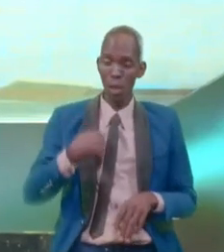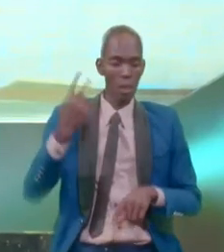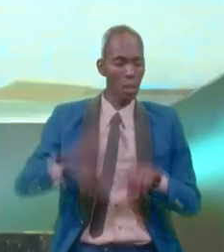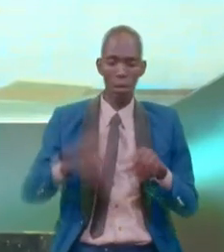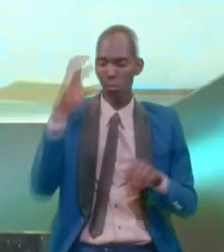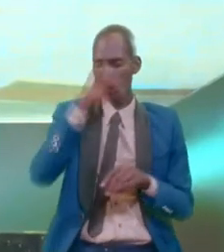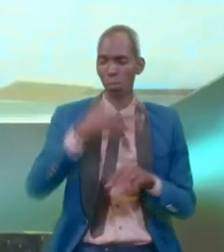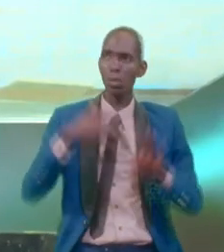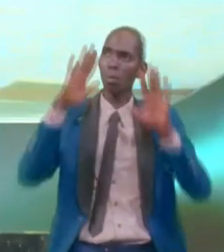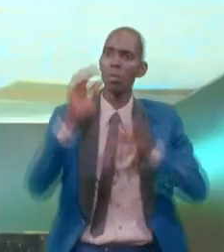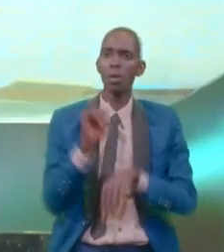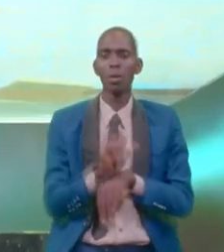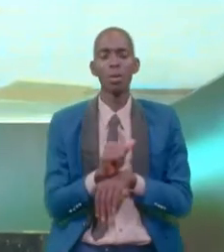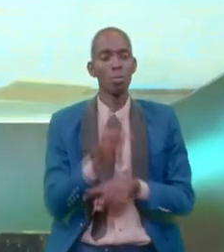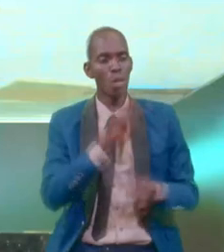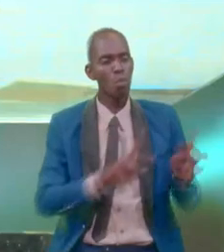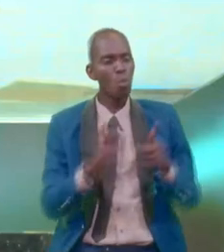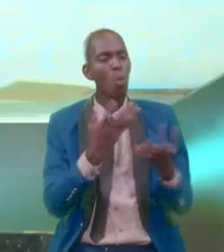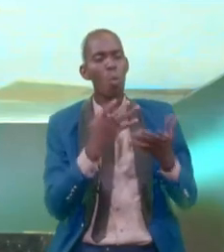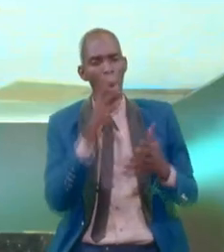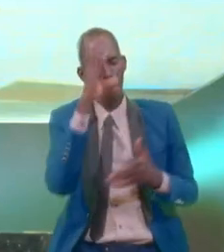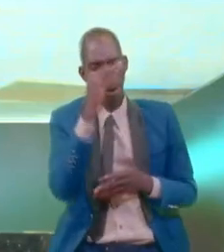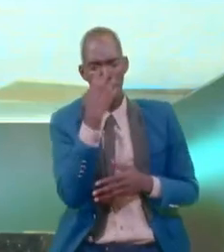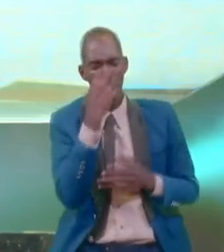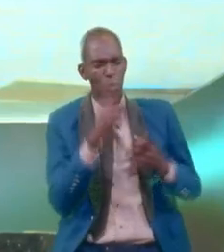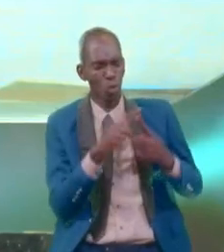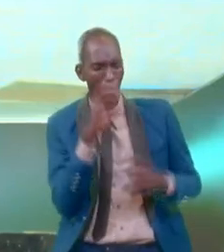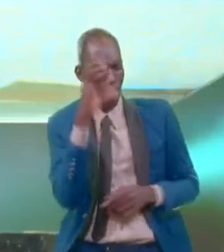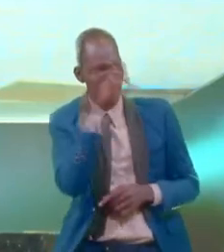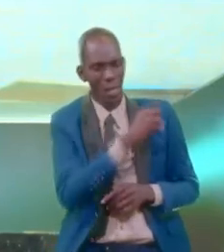Les gens voulaient qu'il rate la tue de Dieu.